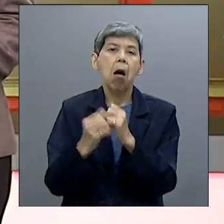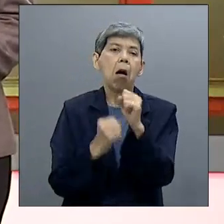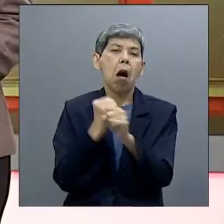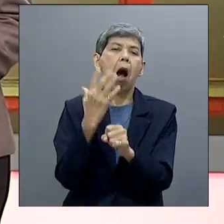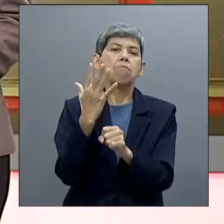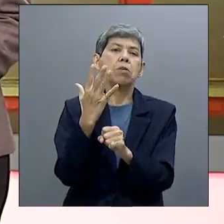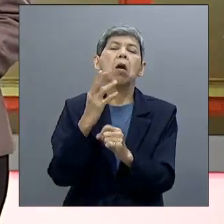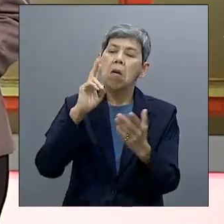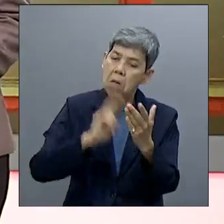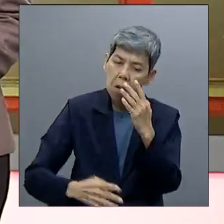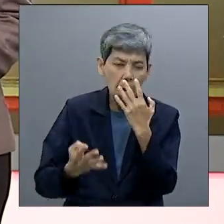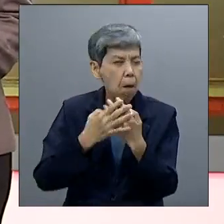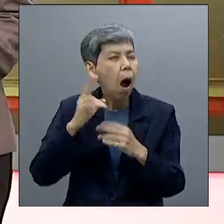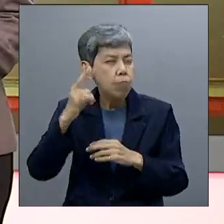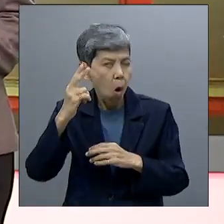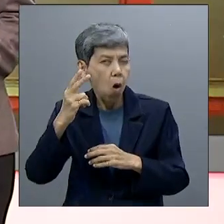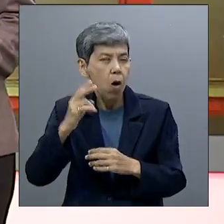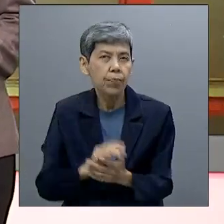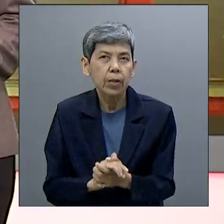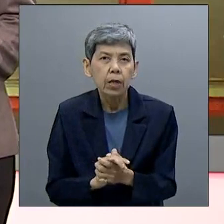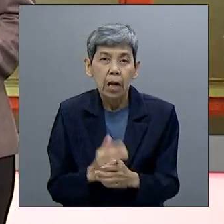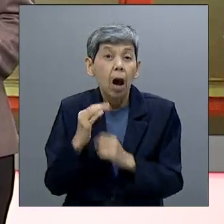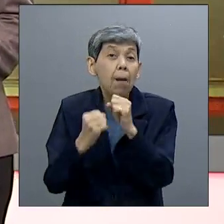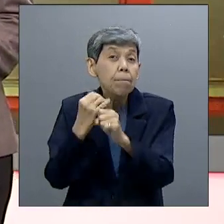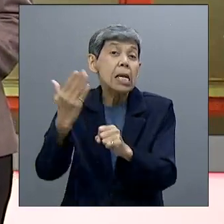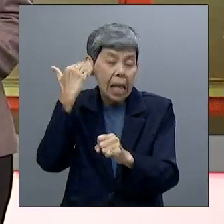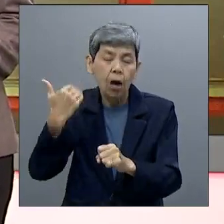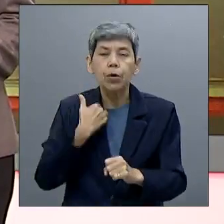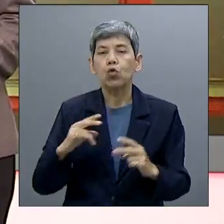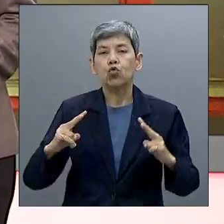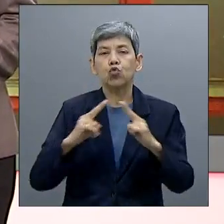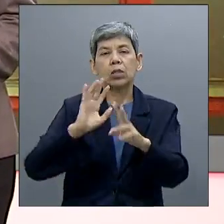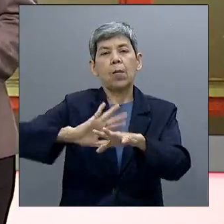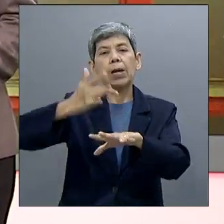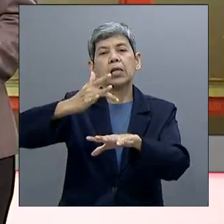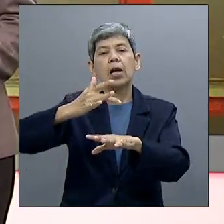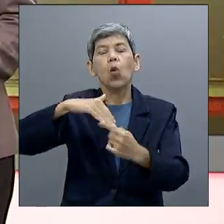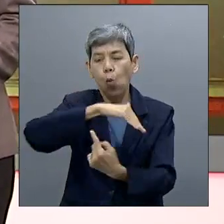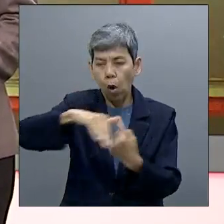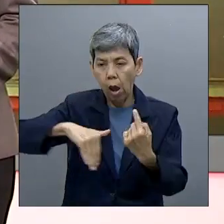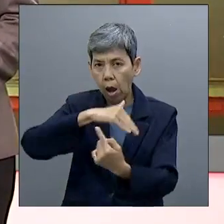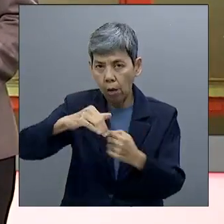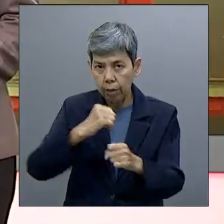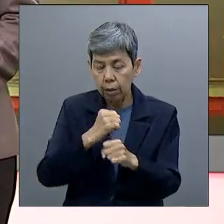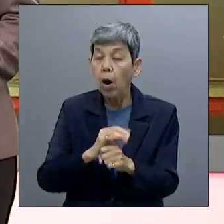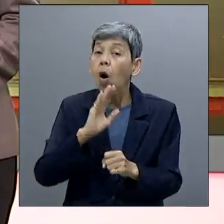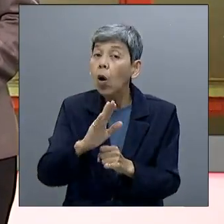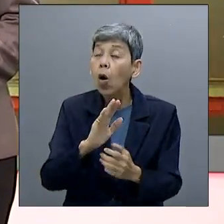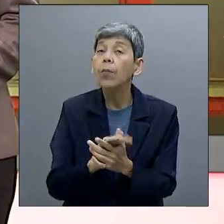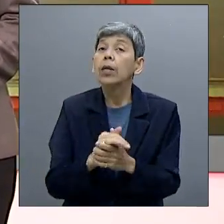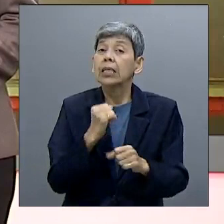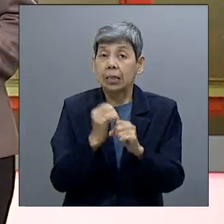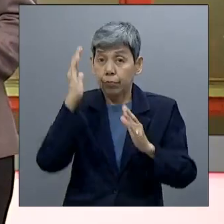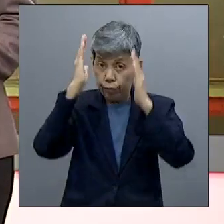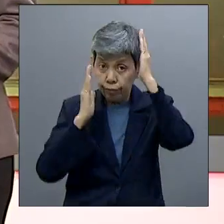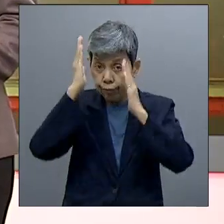ปีหรือทั้งจำทั้งปรับนะคะส่วนกลางปีที่ผ่านมาทางกระทรวงทรัพยากรธรรมชาติสิ่งแวดล้อมและการเปลี่ยนแปลงสภาพภูมิอากาศ